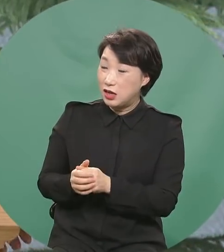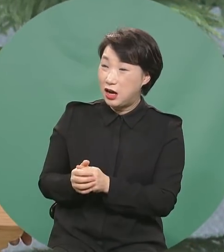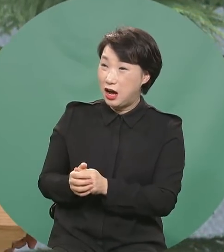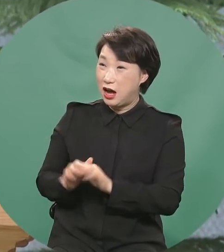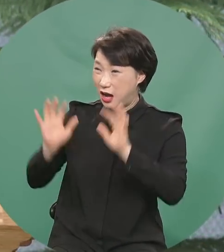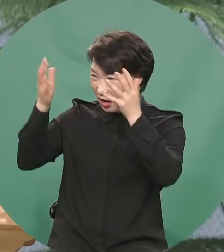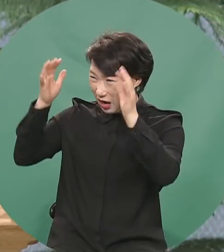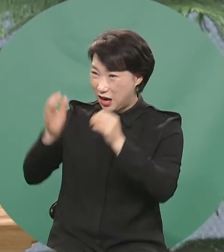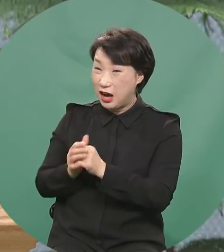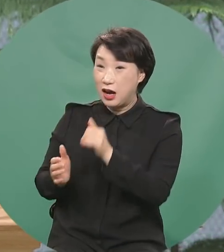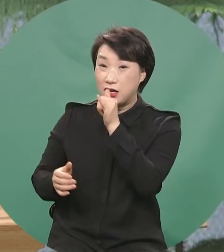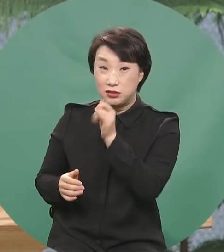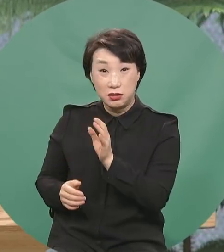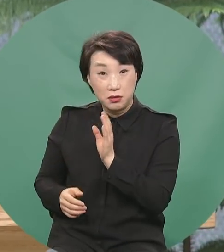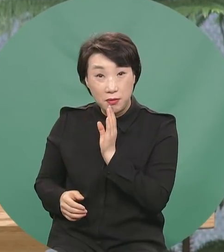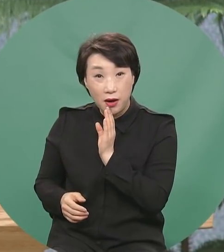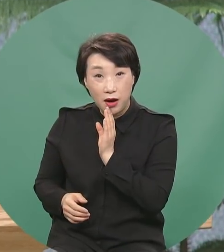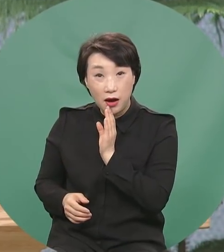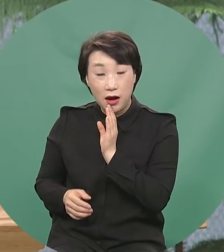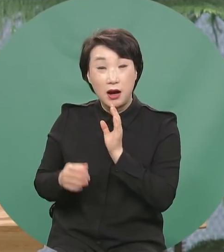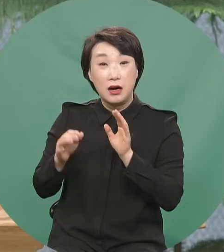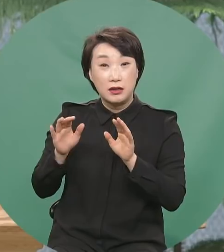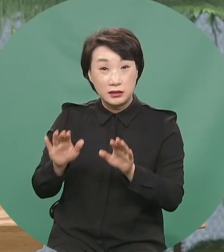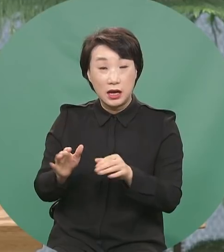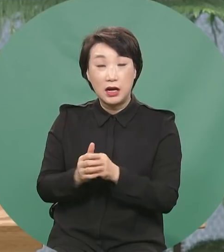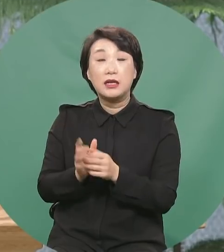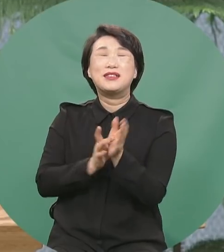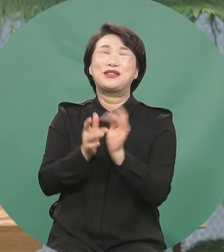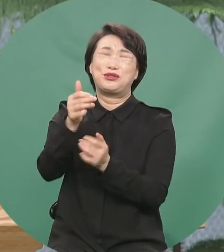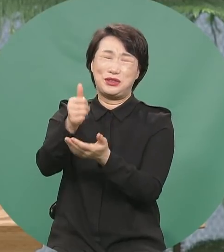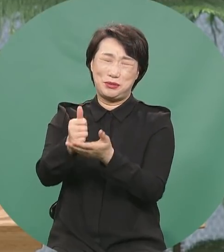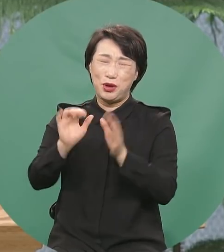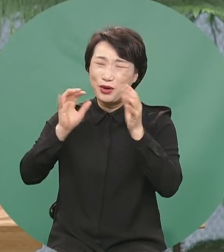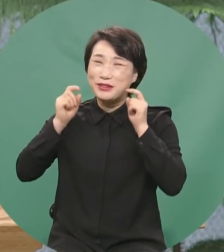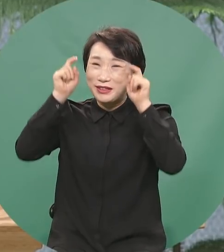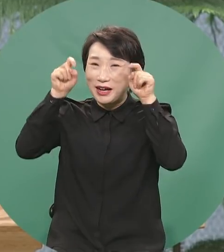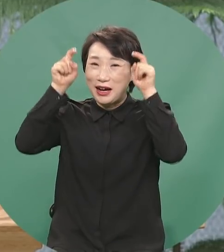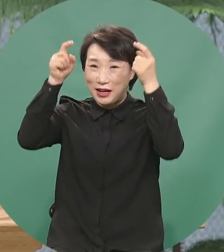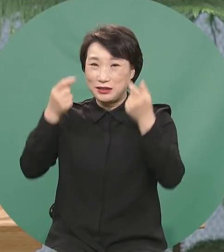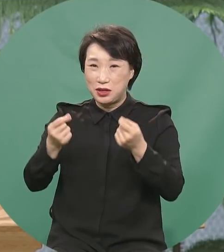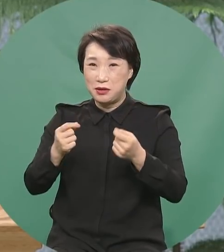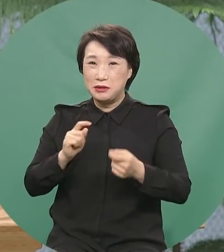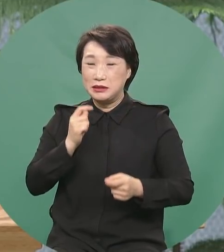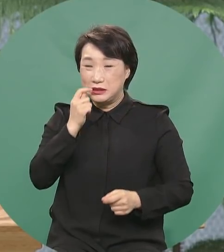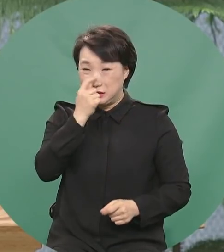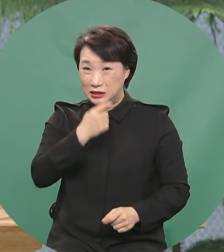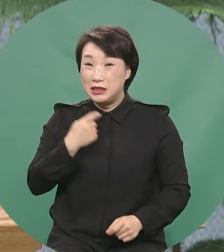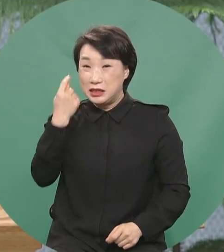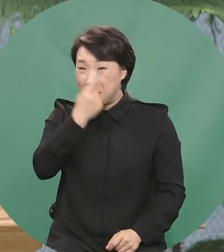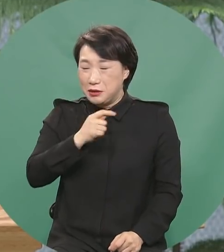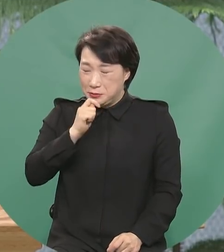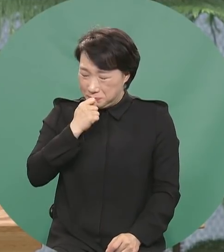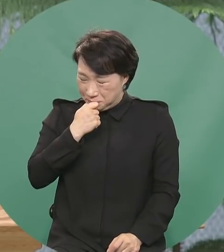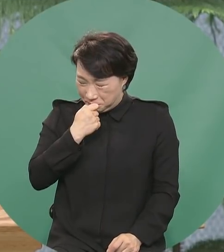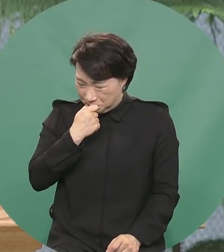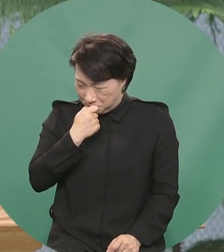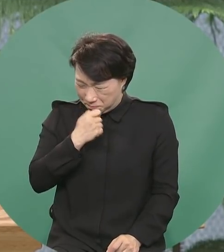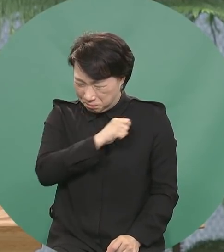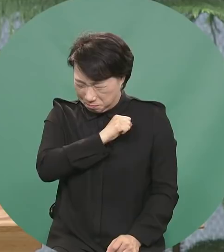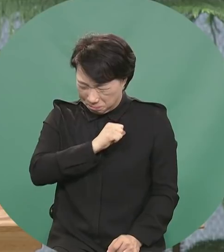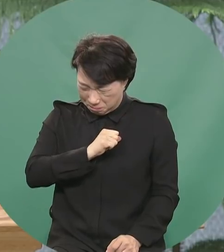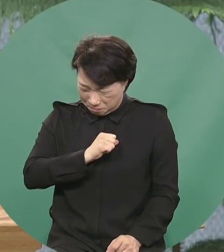말이오. 그가 어린 양같이 입을 열지 아니하고